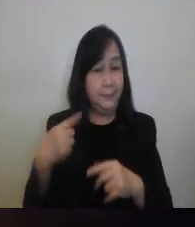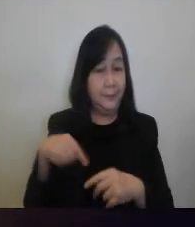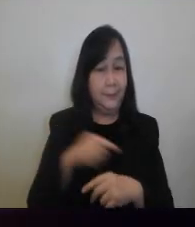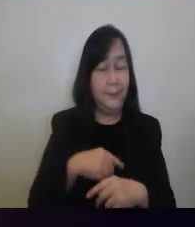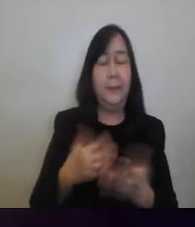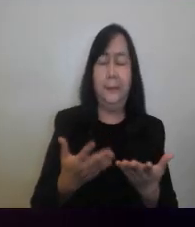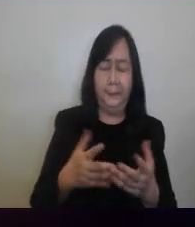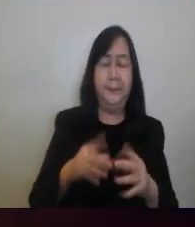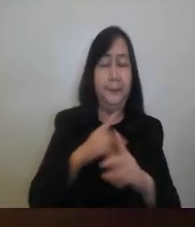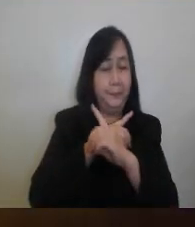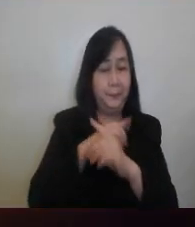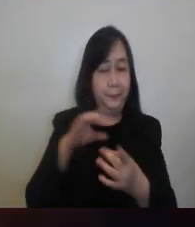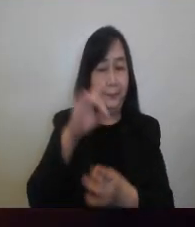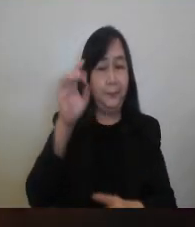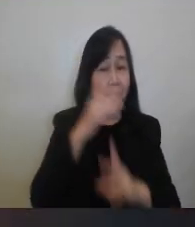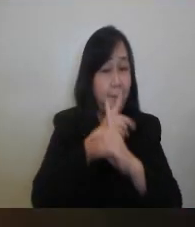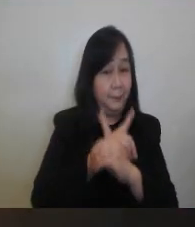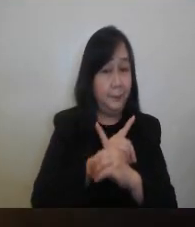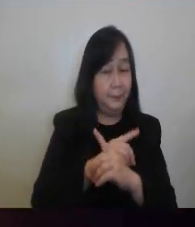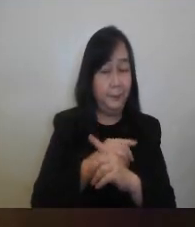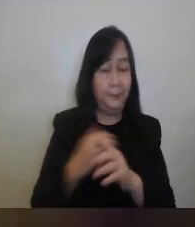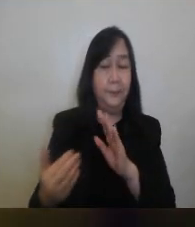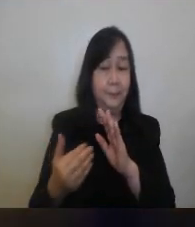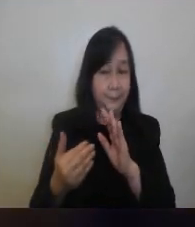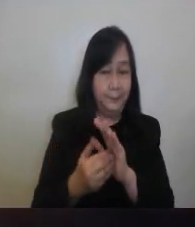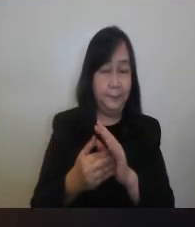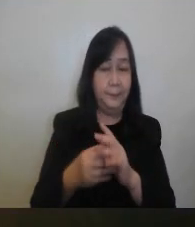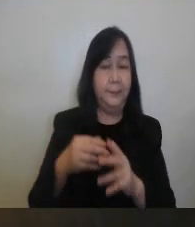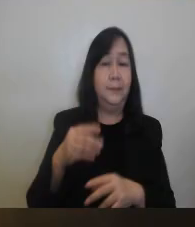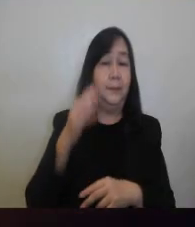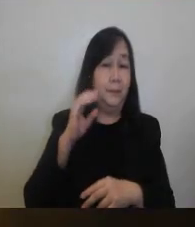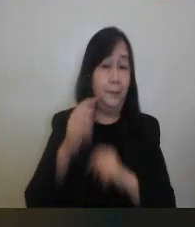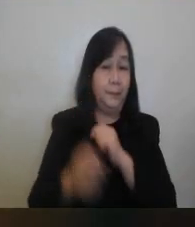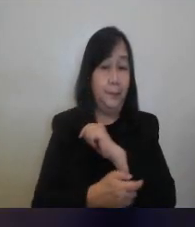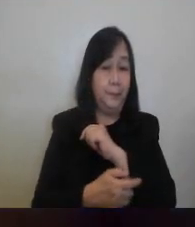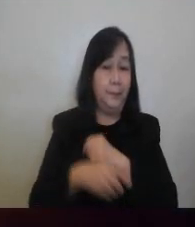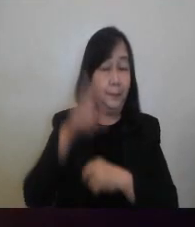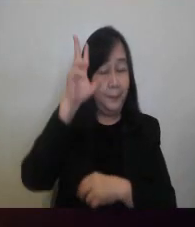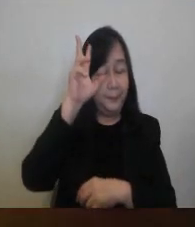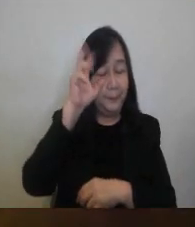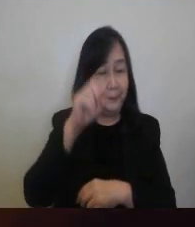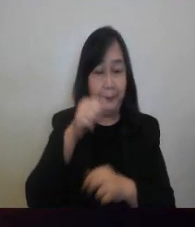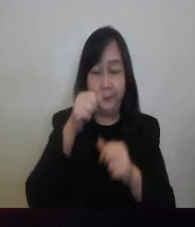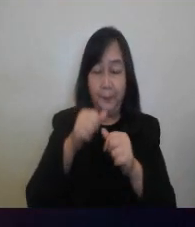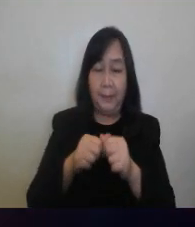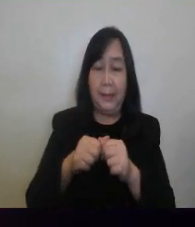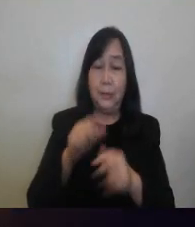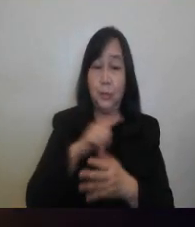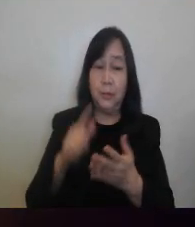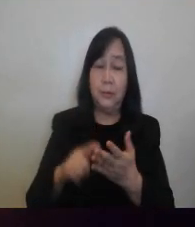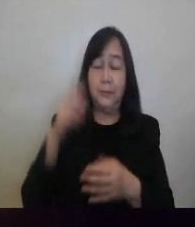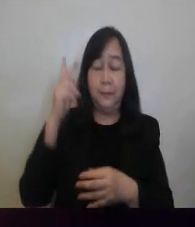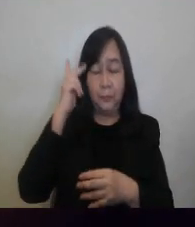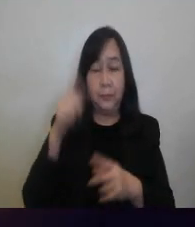tayo ng espiritual na depensa laban sa panlilinlang ng Diablo. Paalala sa atin ng sulat ni